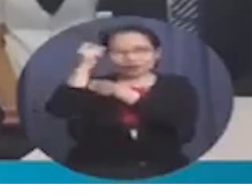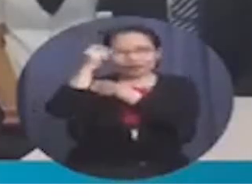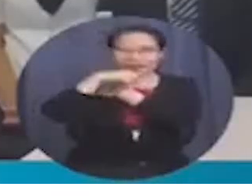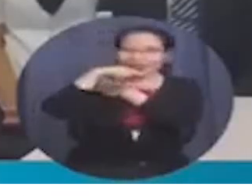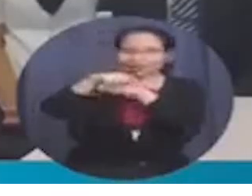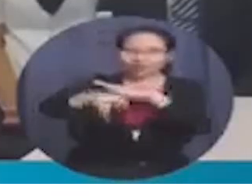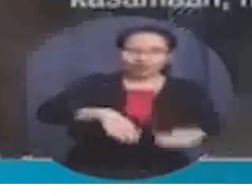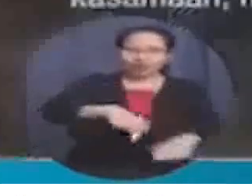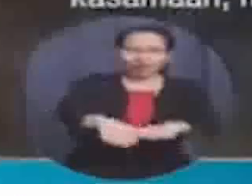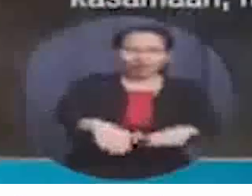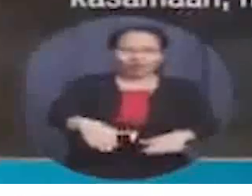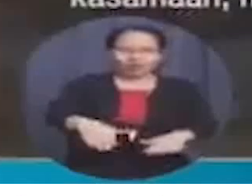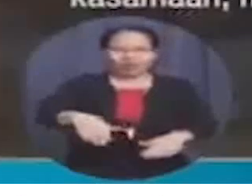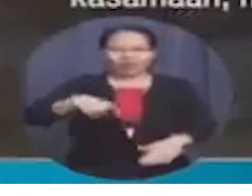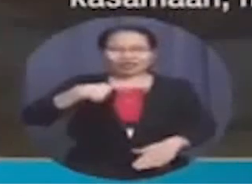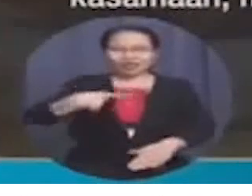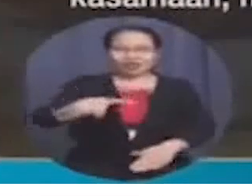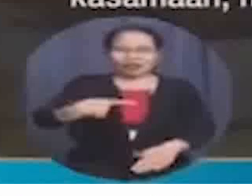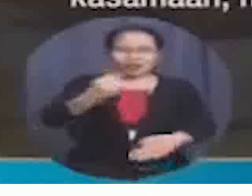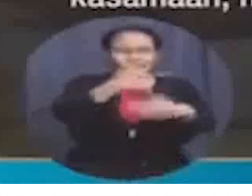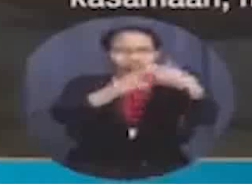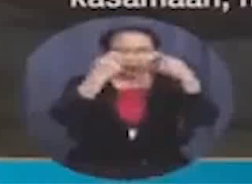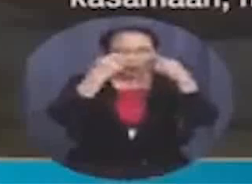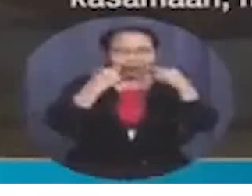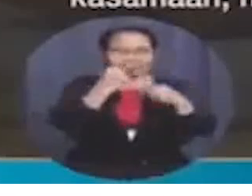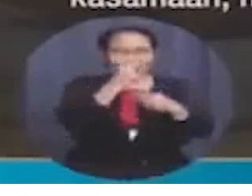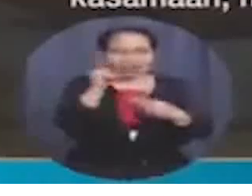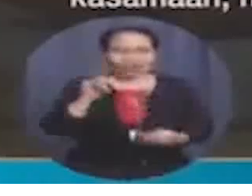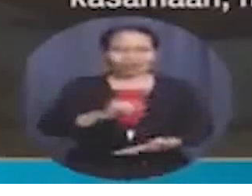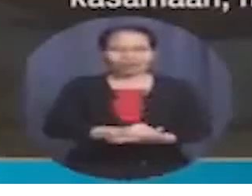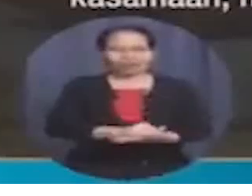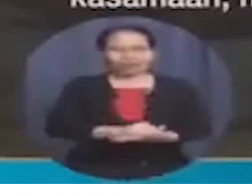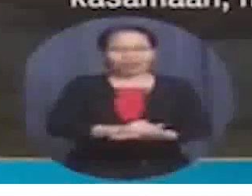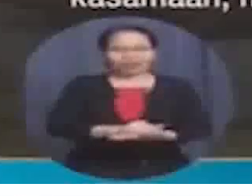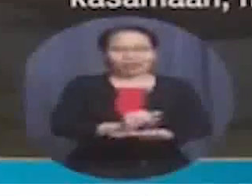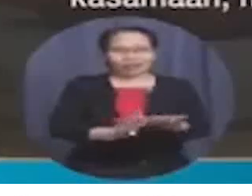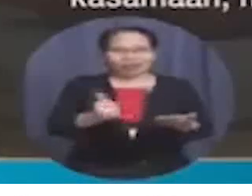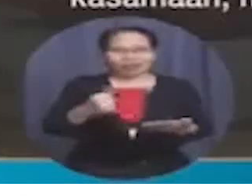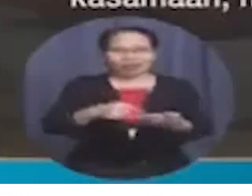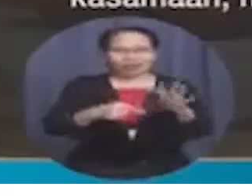hindi makalakad, sabi ni Jeremias. O, kita nyo, 5.